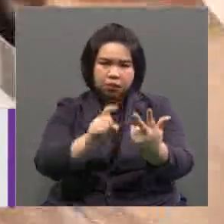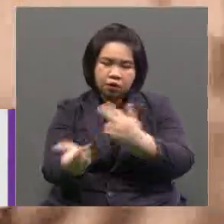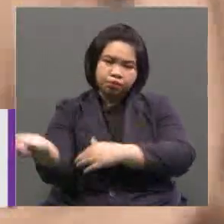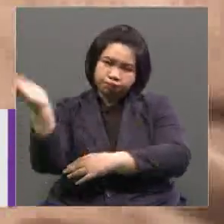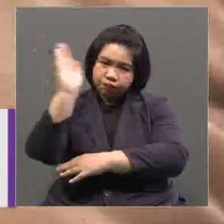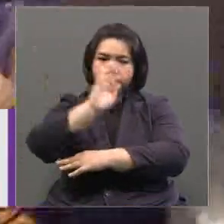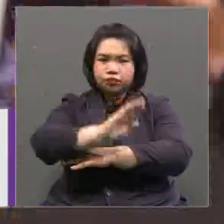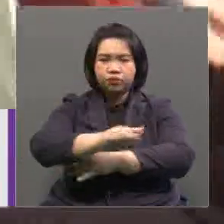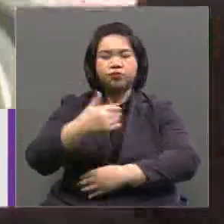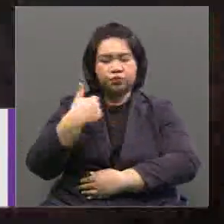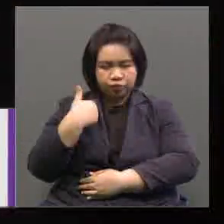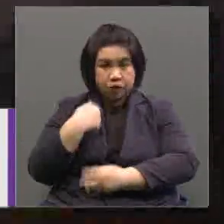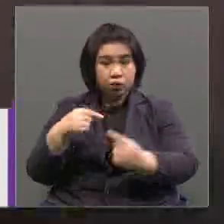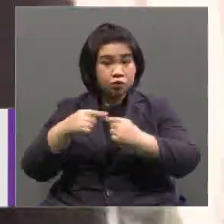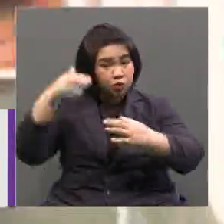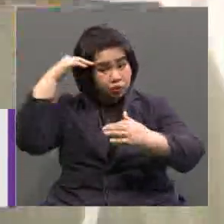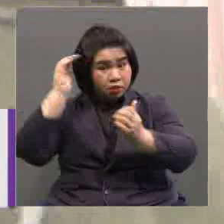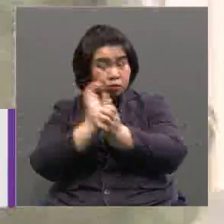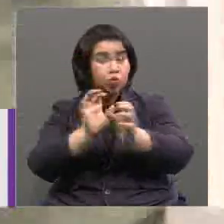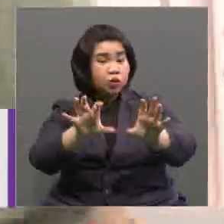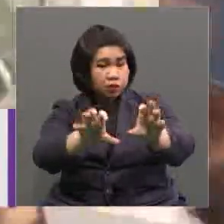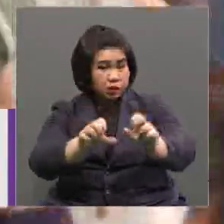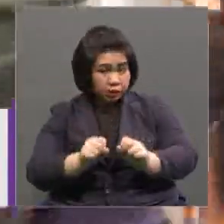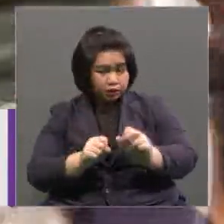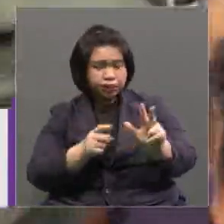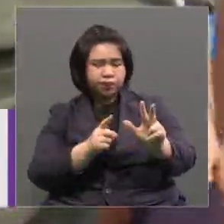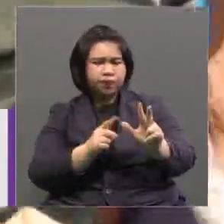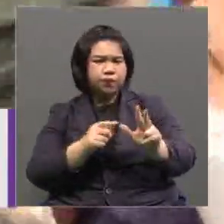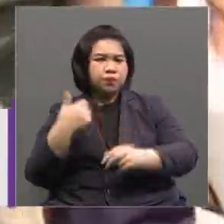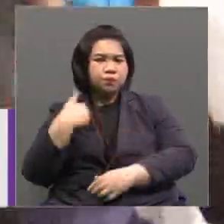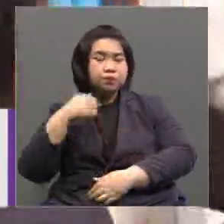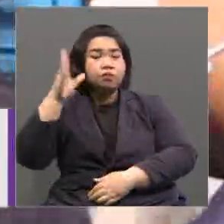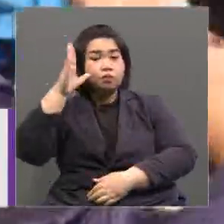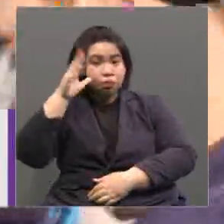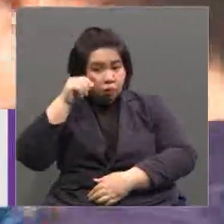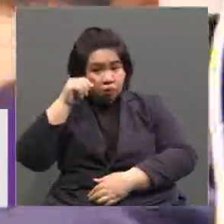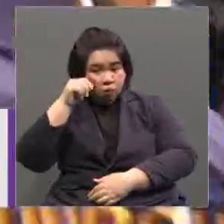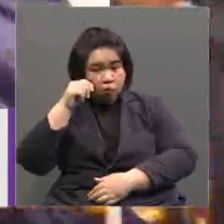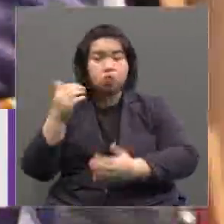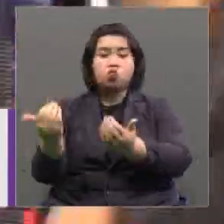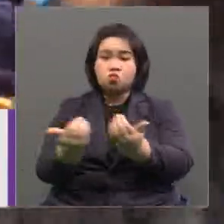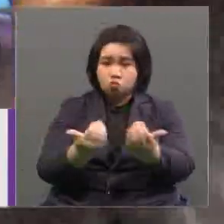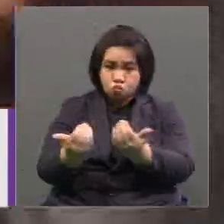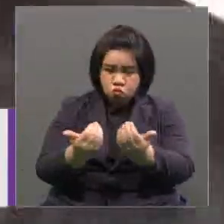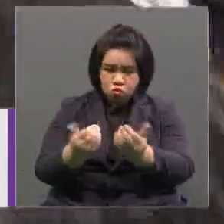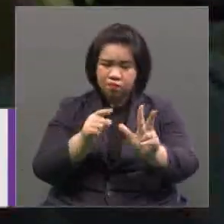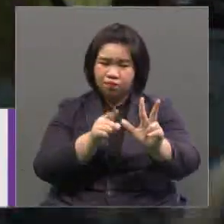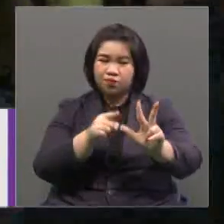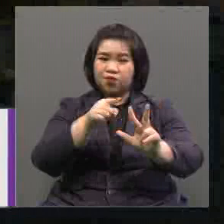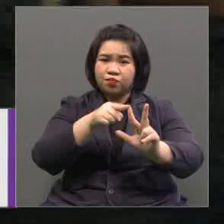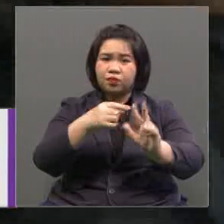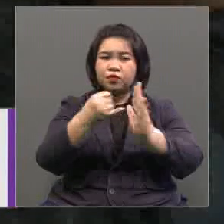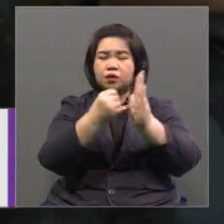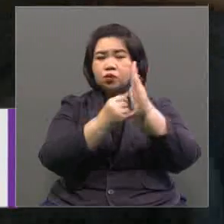ทั้งวันซึ่งในชั้นจัดกุมนั้นนายสุวรรณหงส์ผู้เป็นพ่อแล้วก็นายอัครวิทย์ลูกเนี่ยนะครับผู้ทั้งหาที่ถูกจับที่